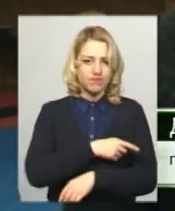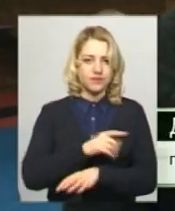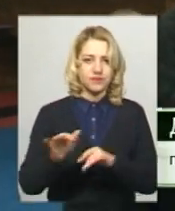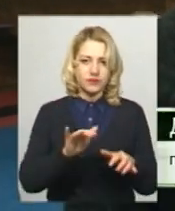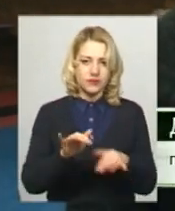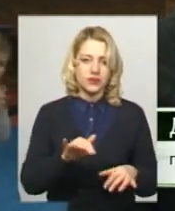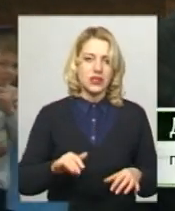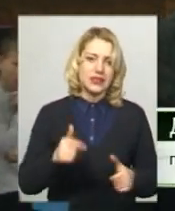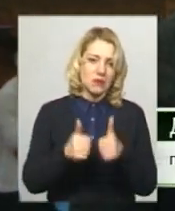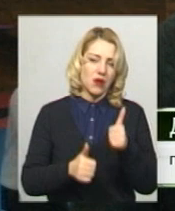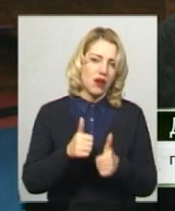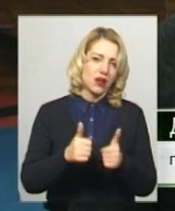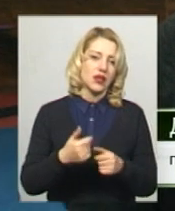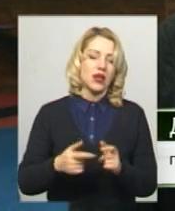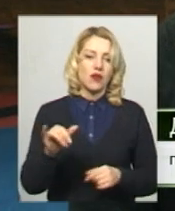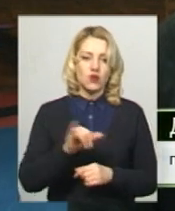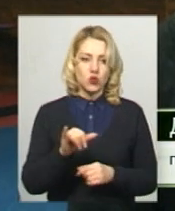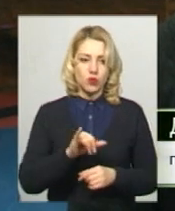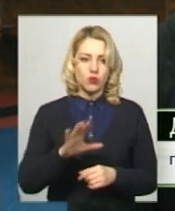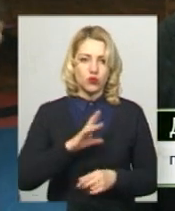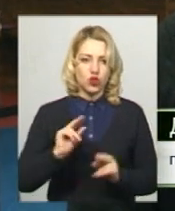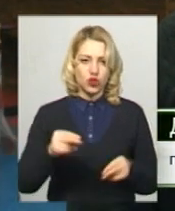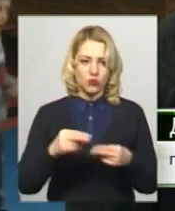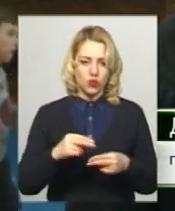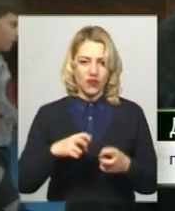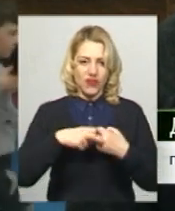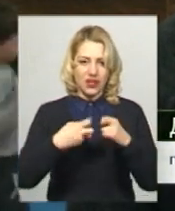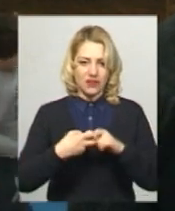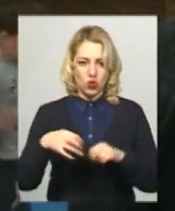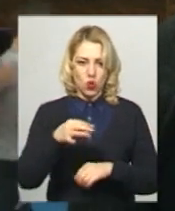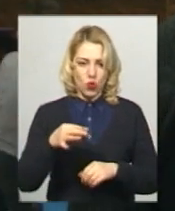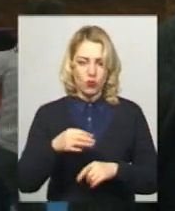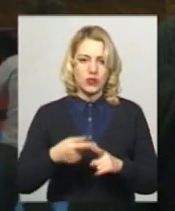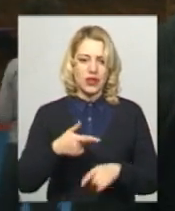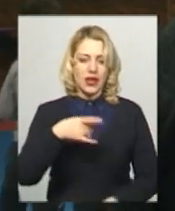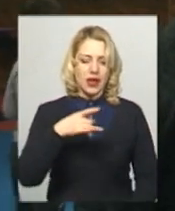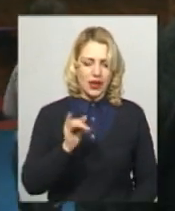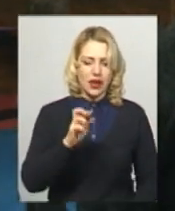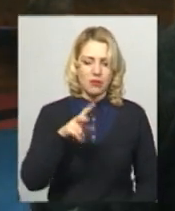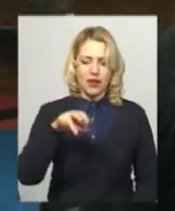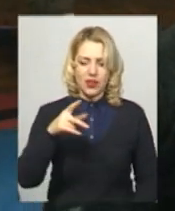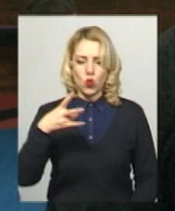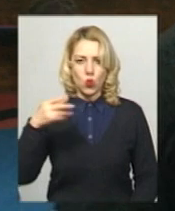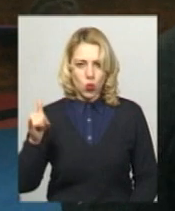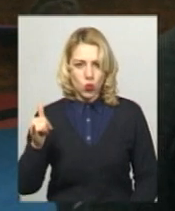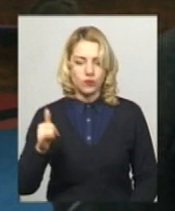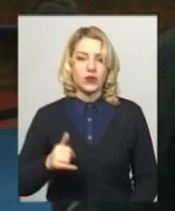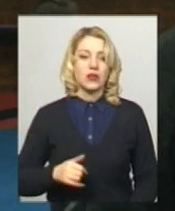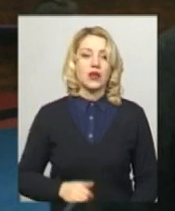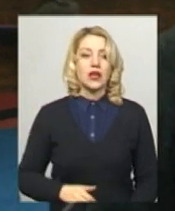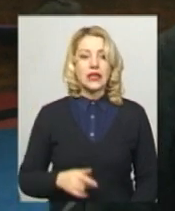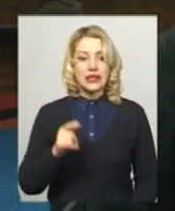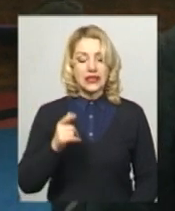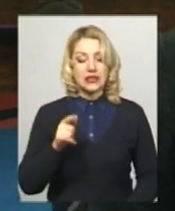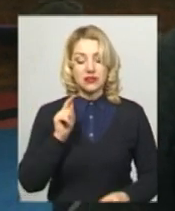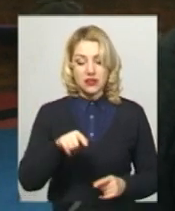Ми у суботу відвідали чемпіонат Франківської області з греплінгу «Гіногі». І звідти